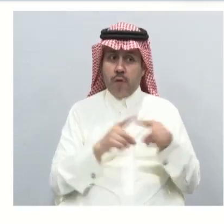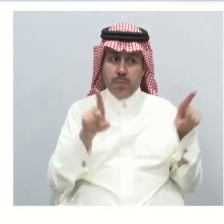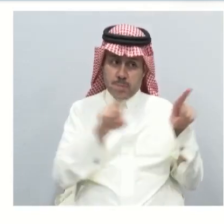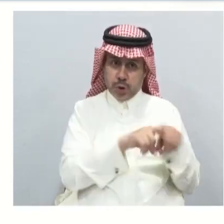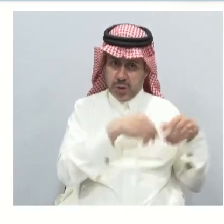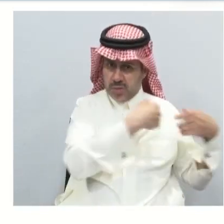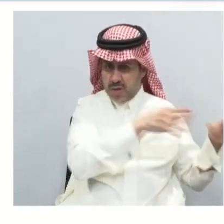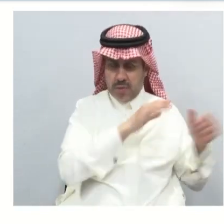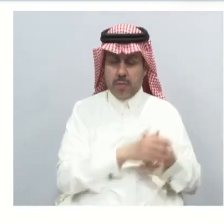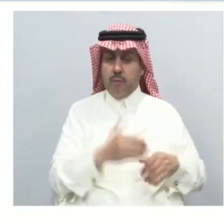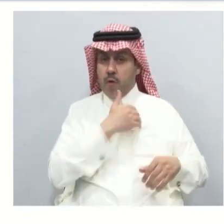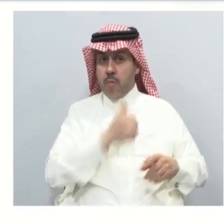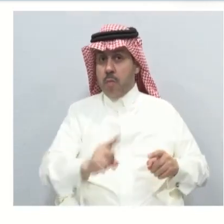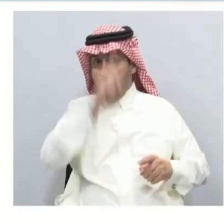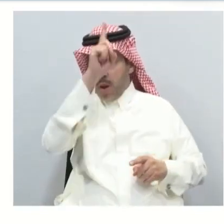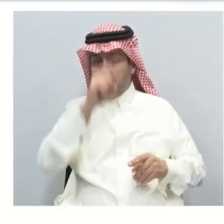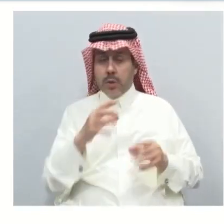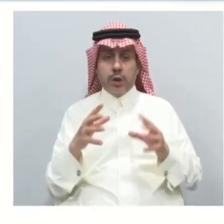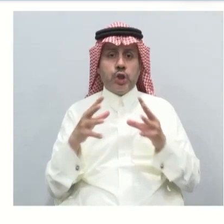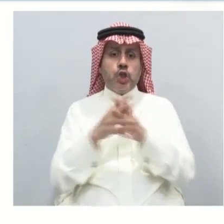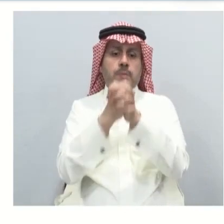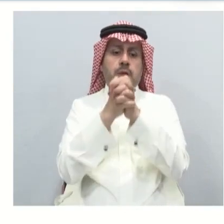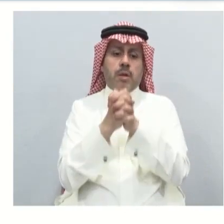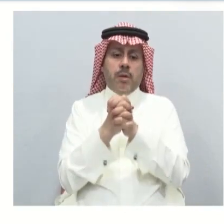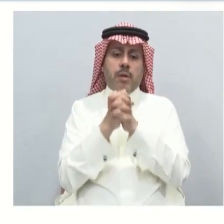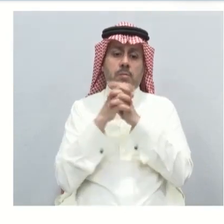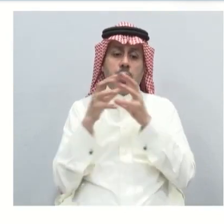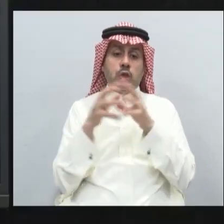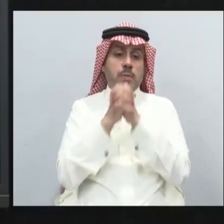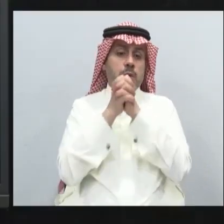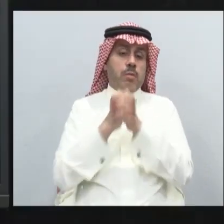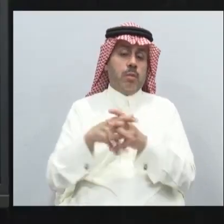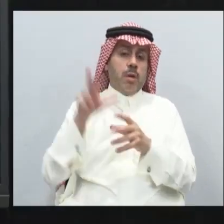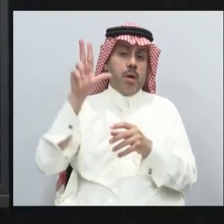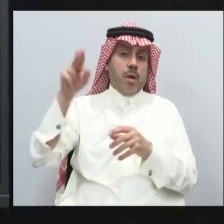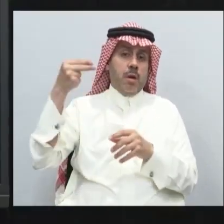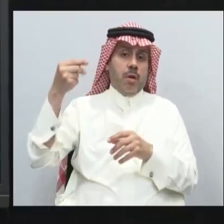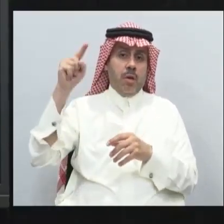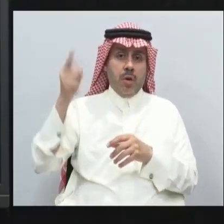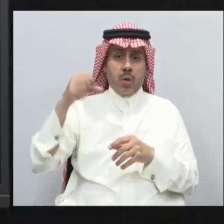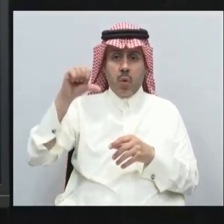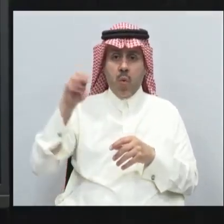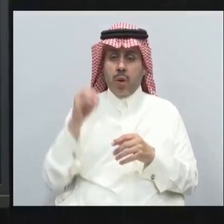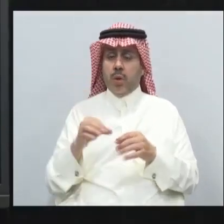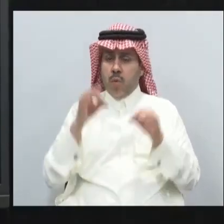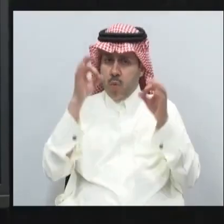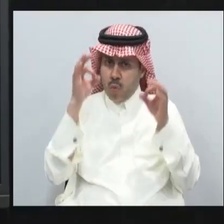ويؤمن بالله فقد استمسك بالعروه الوثقى